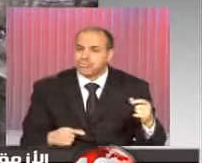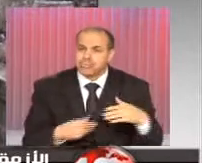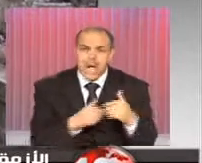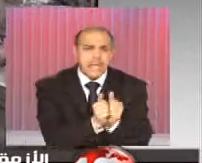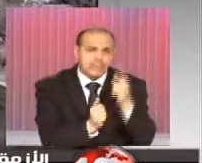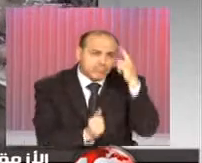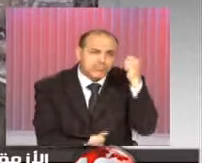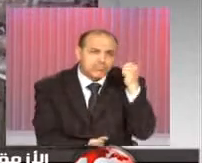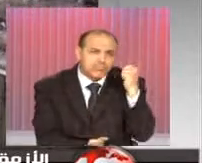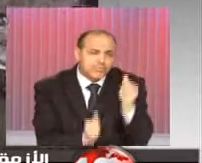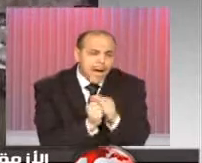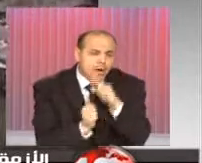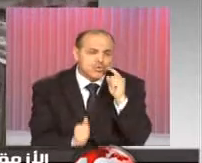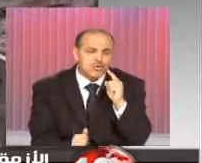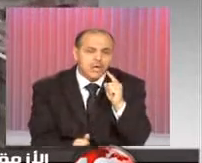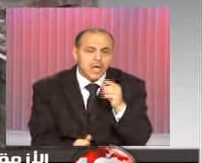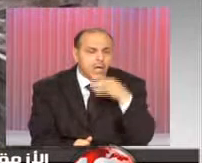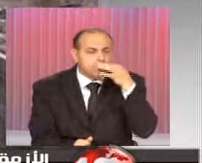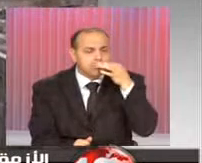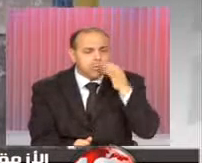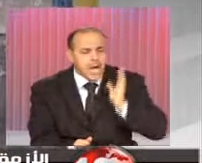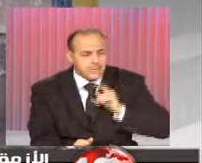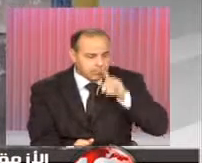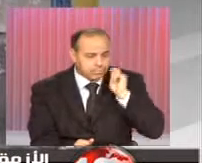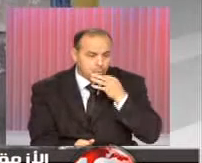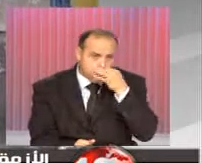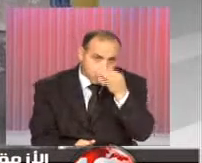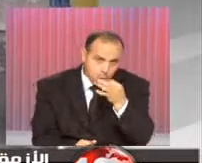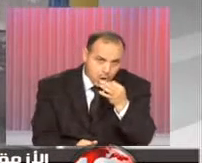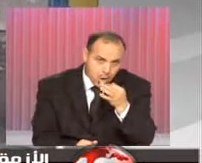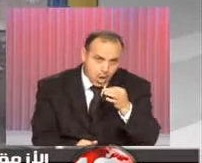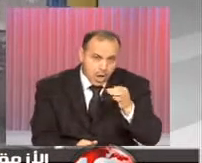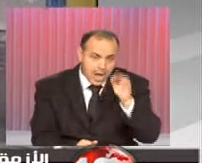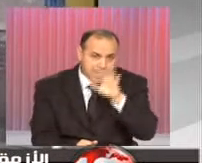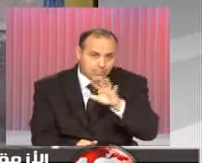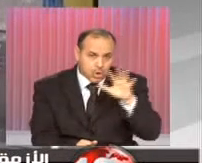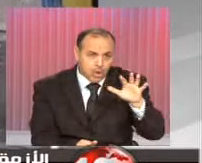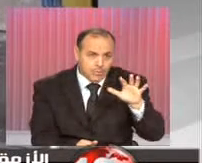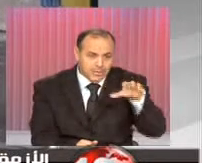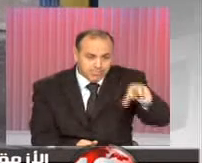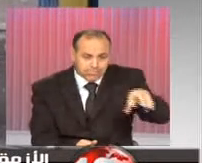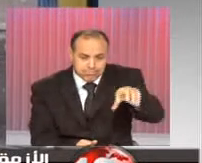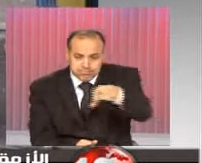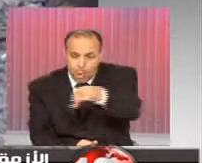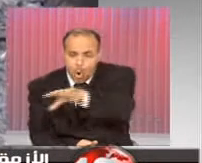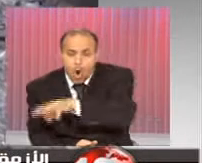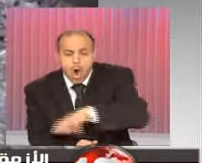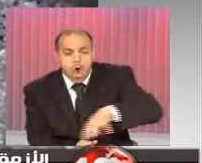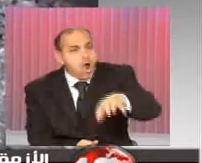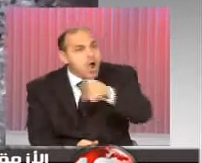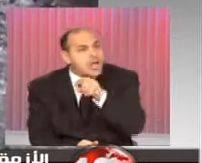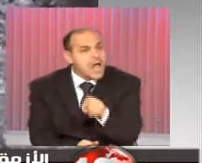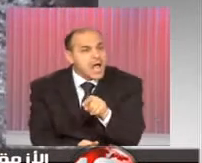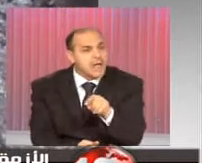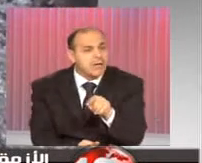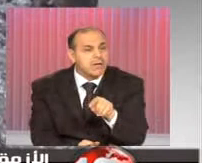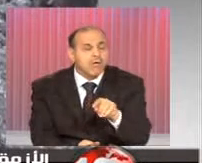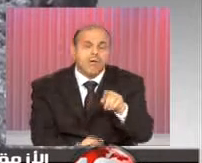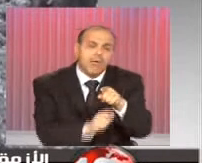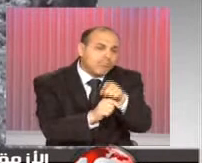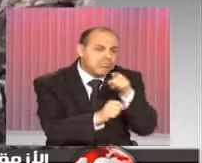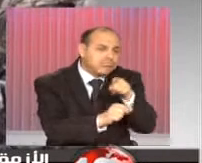الانفصاليين. المتحدث العسكري الأوكراني قال أيضا أن 55 بلدة وقرية أوكرانية تعرضت